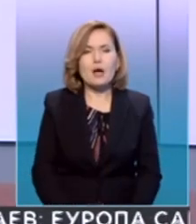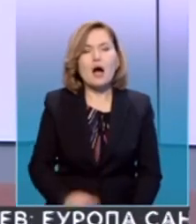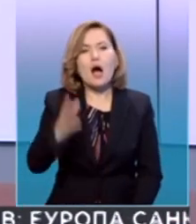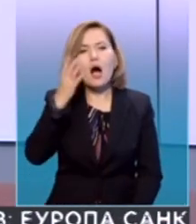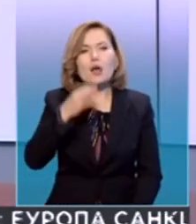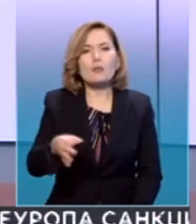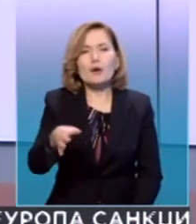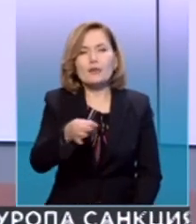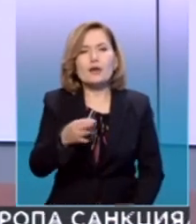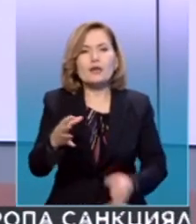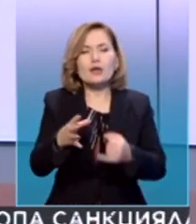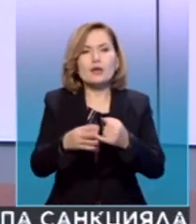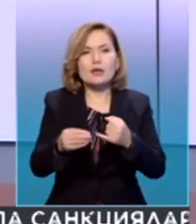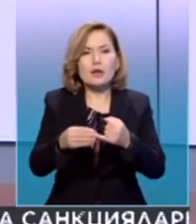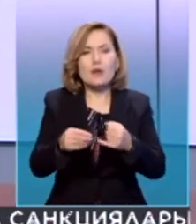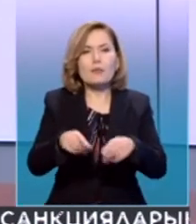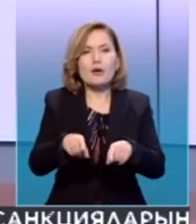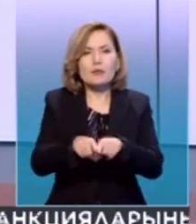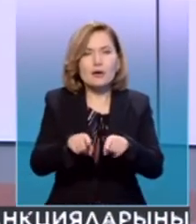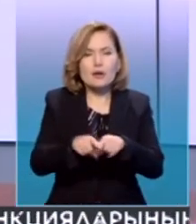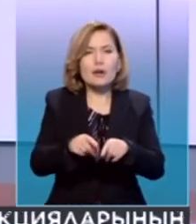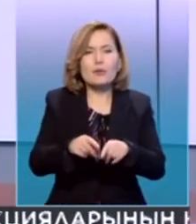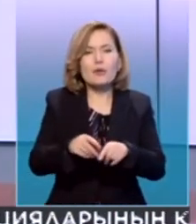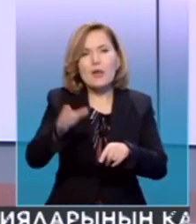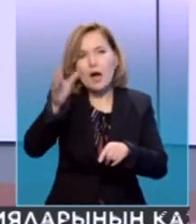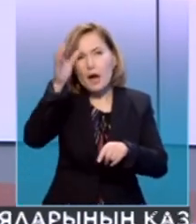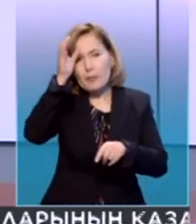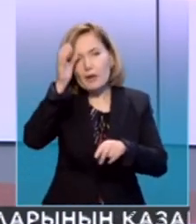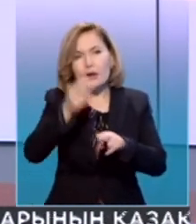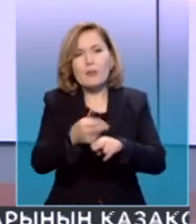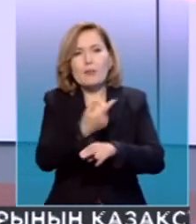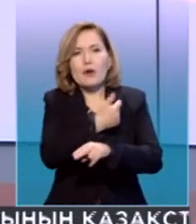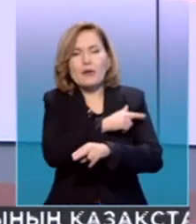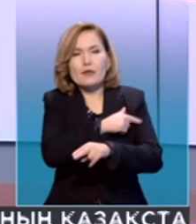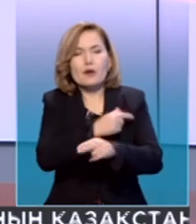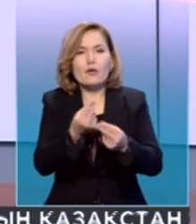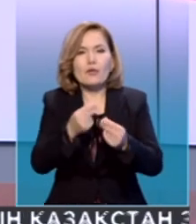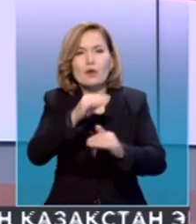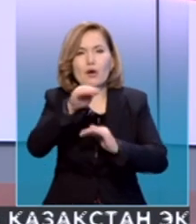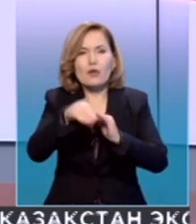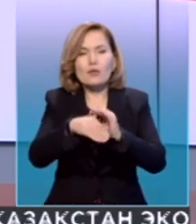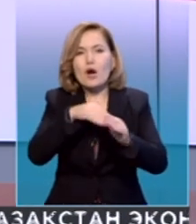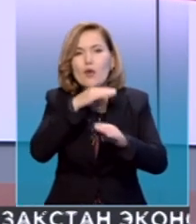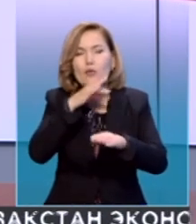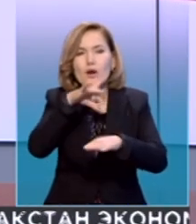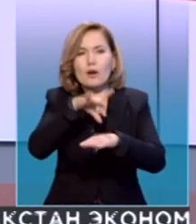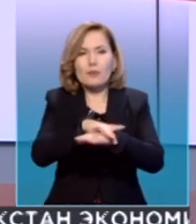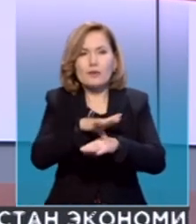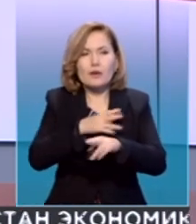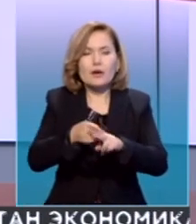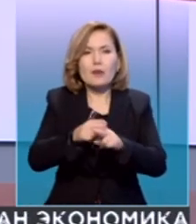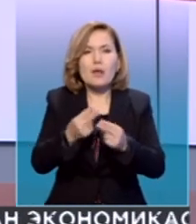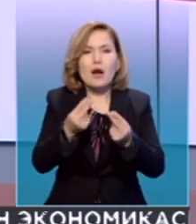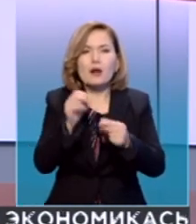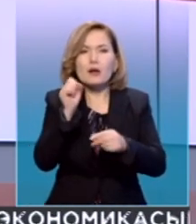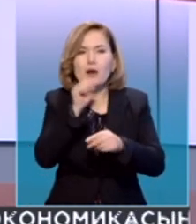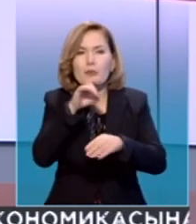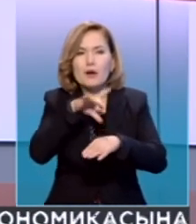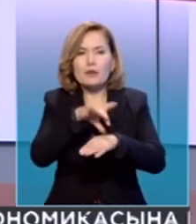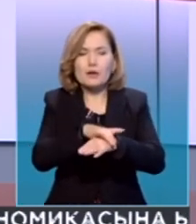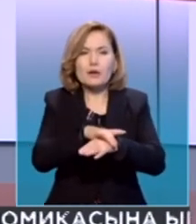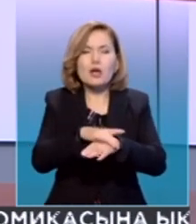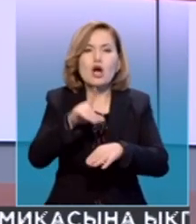Алматы облысында жер қатынастары, білім беру және медицина салаларында жемқорлық жайлаған. Өңірде жыл басынан бері ақша жымқыру дерегі